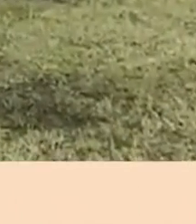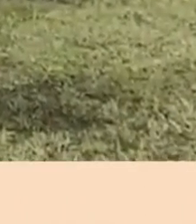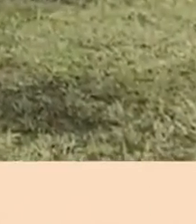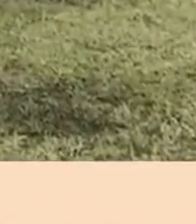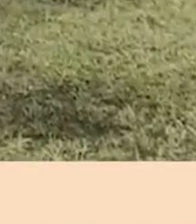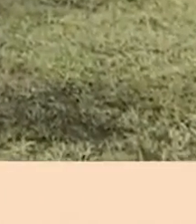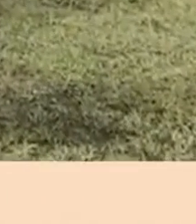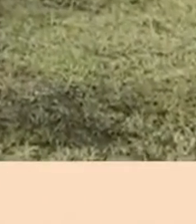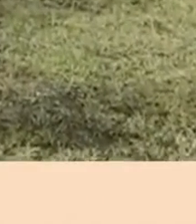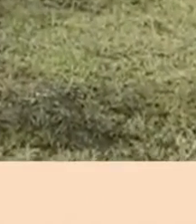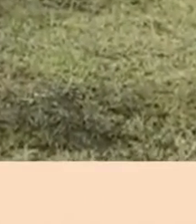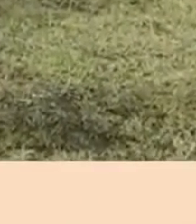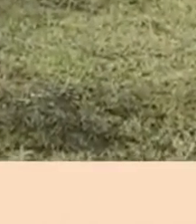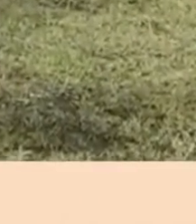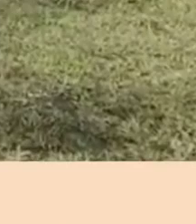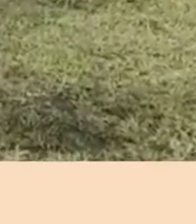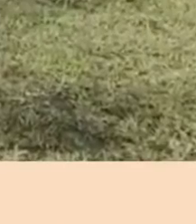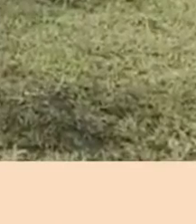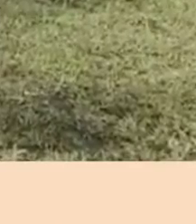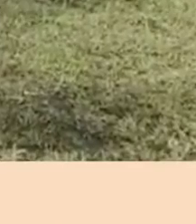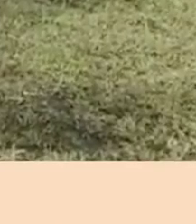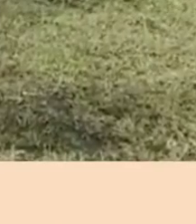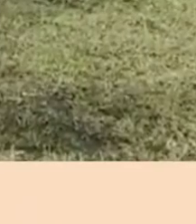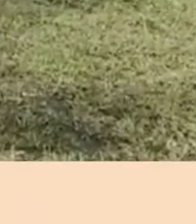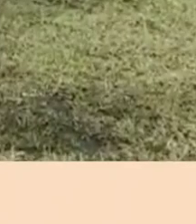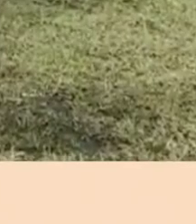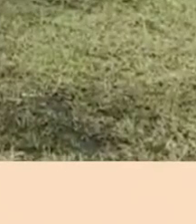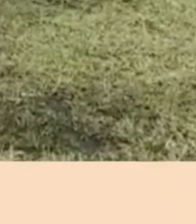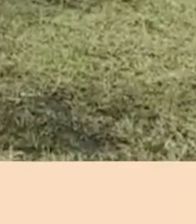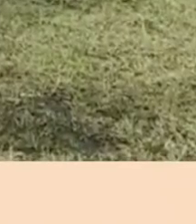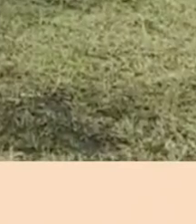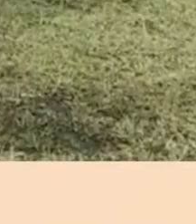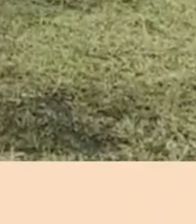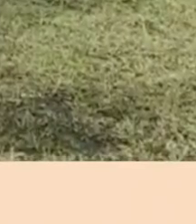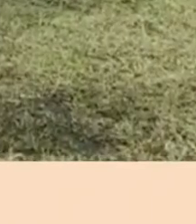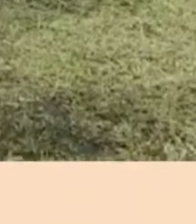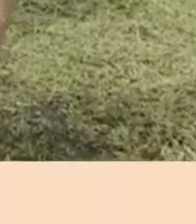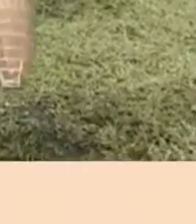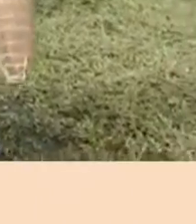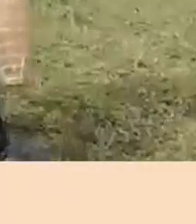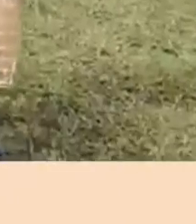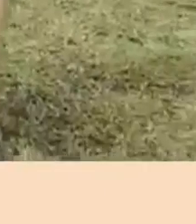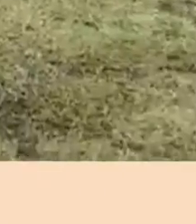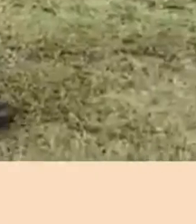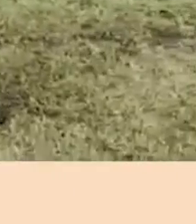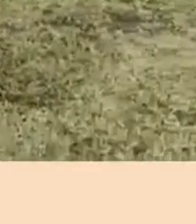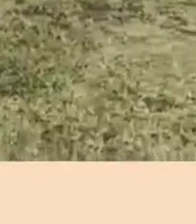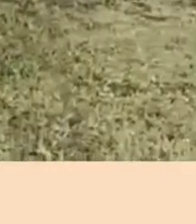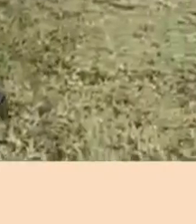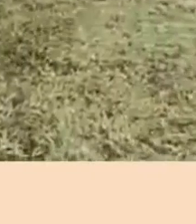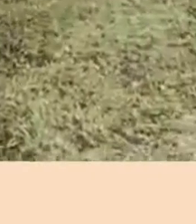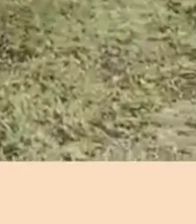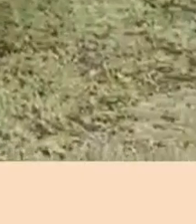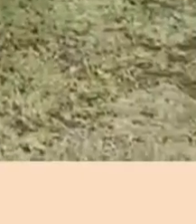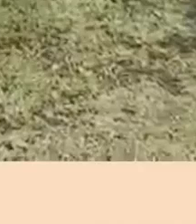Saya tinggal di kampung Geras Kesel. Saya kaum Ali Seman. Tanya aku,